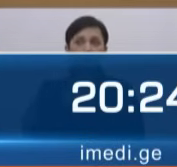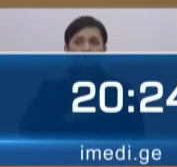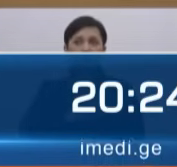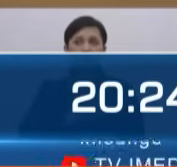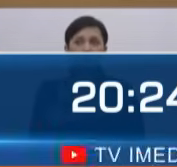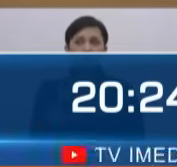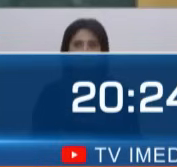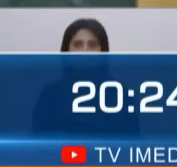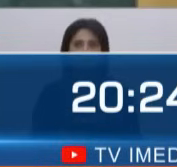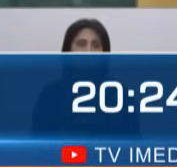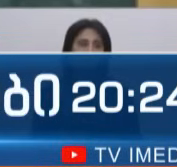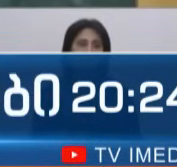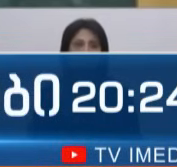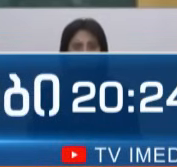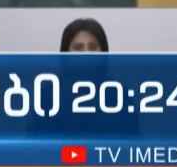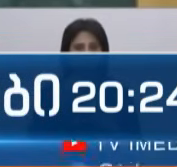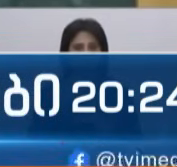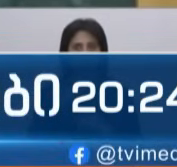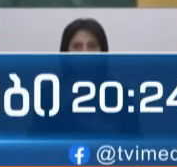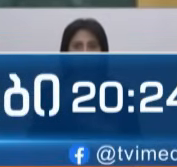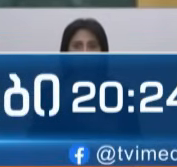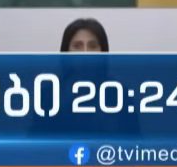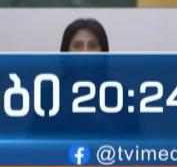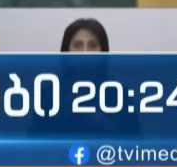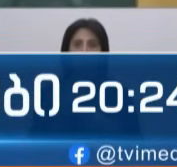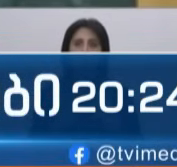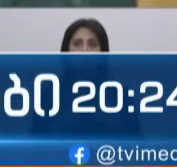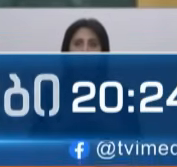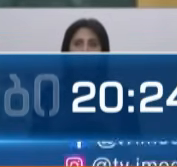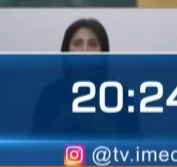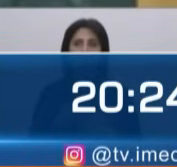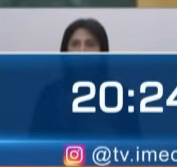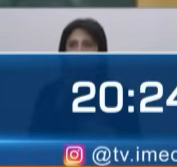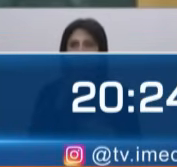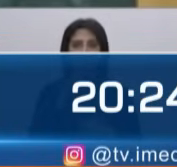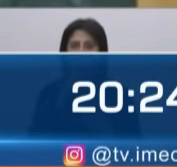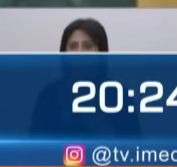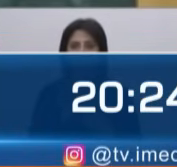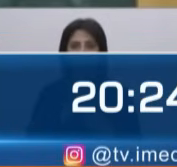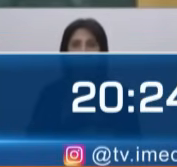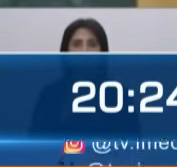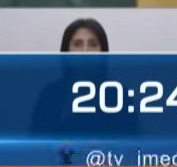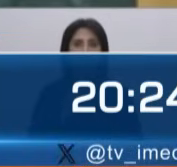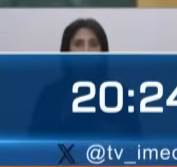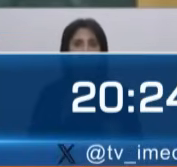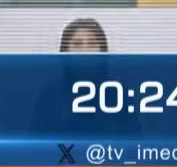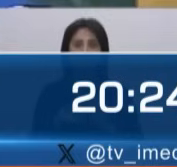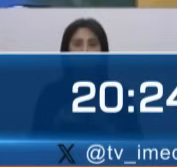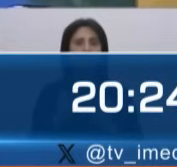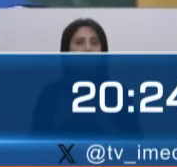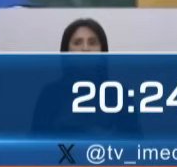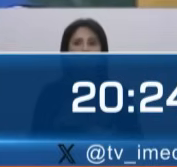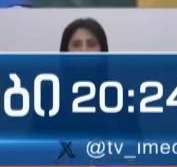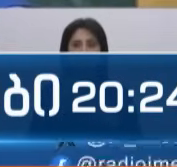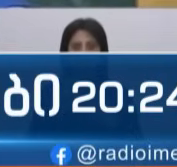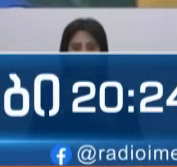სამუშაო ადგილების შექმნას. გუშინ ვისაუბრეთ ბევრი ამ თემასთან დაკავშირებით, თუმცა ან ვერაფერი გაიგო, ან არაფერი გაიგო.